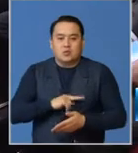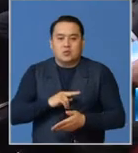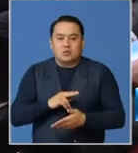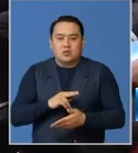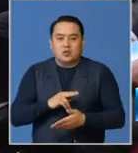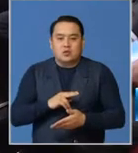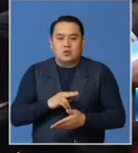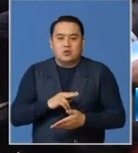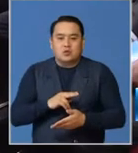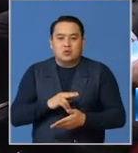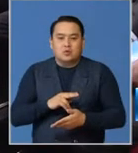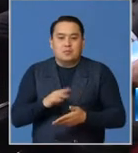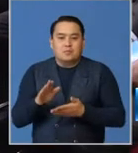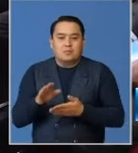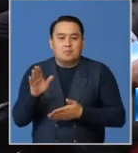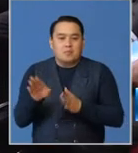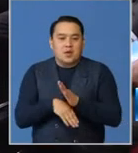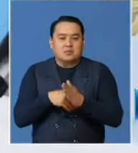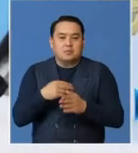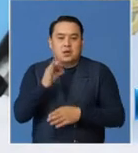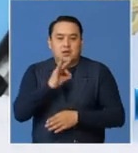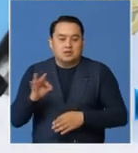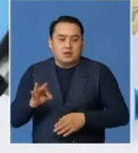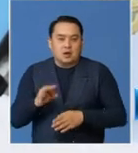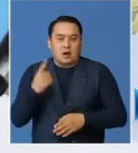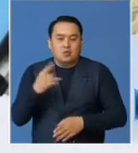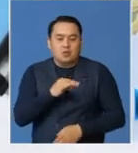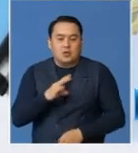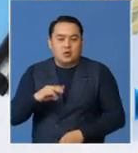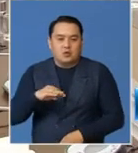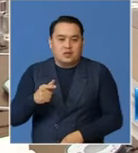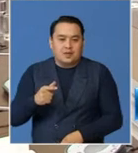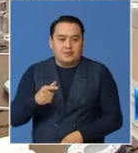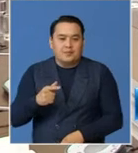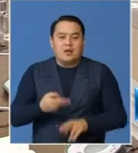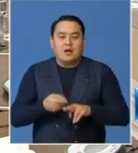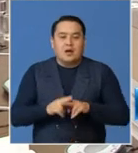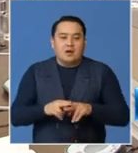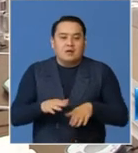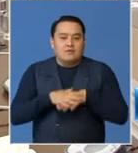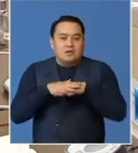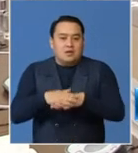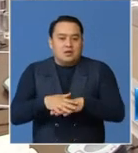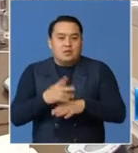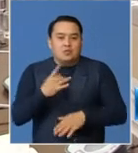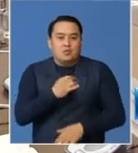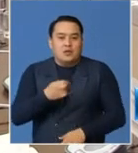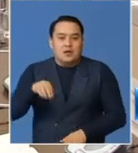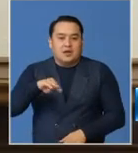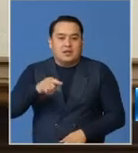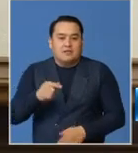сферы долгосрочный беспроцентный займ в размере 1 миллиона тенге. На это уже выделено более 2